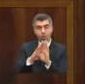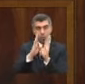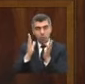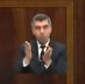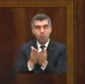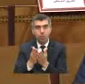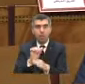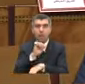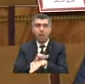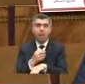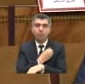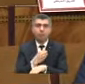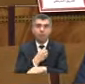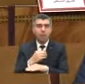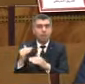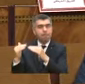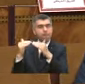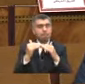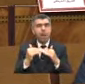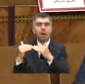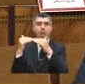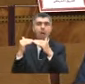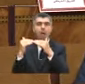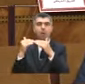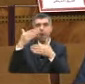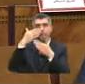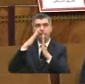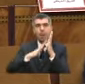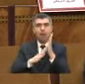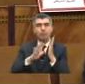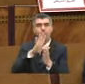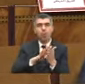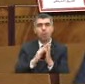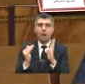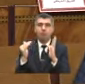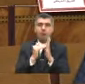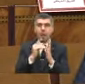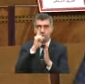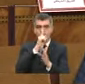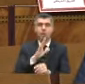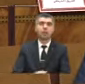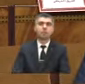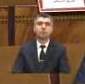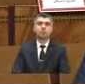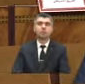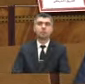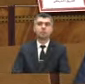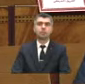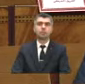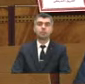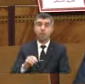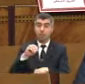جميع المغاربة على مستوى واحد، هذا هو الهدف إن شاء الله في الأخير ديال هذا الورش. بالموازاة مع هذا